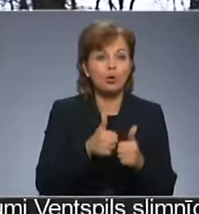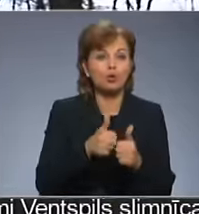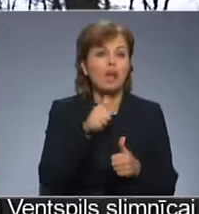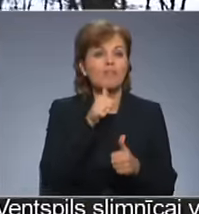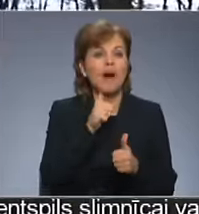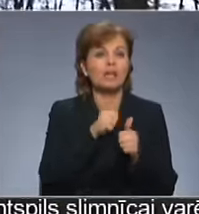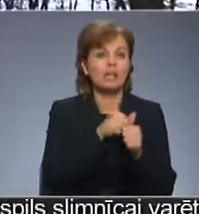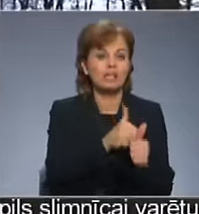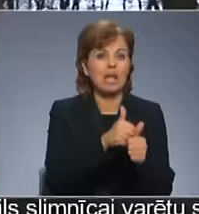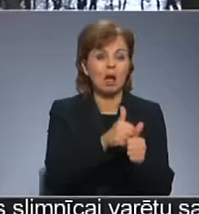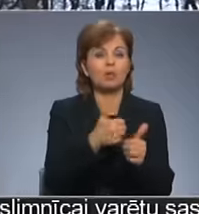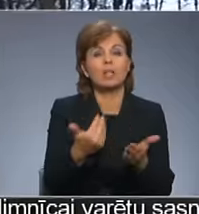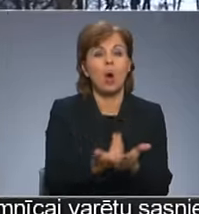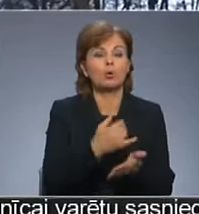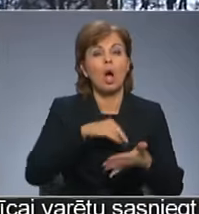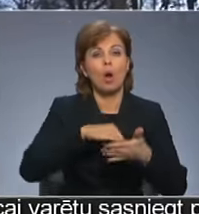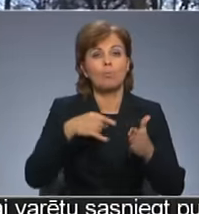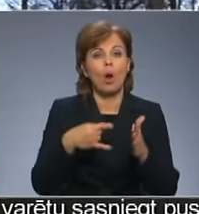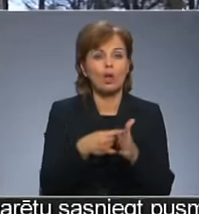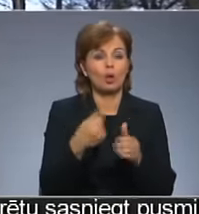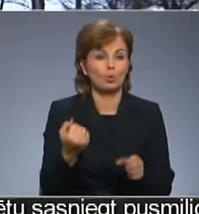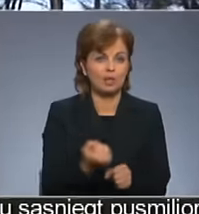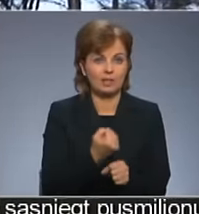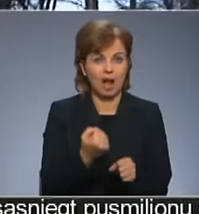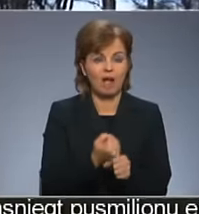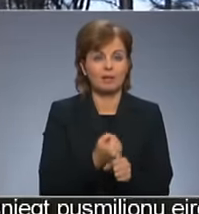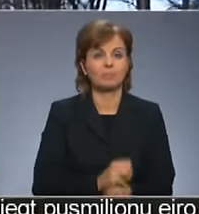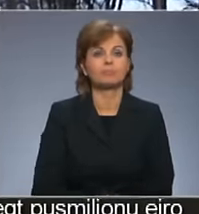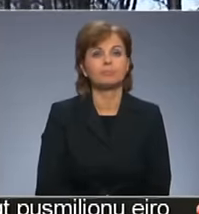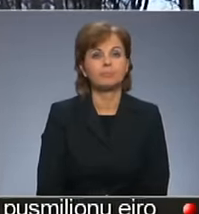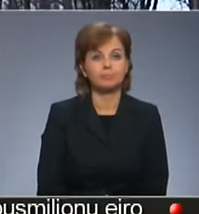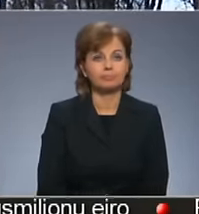sakos jaunā projekta izstrāde. Elīna Lapiņa, Artūrs Gruzdiņš, Vidzemes televīzija.